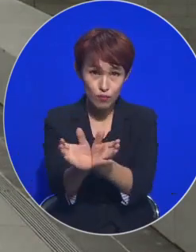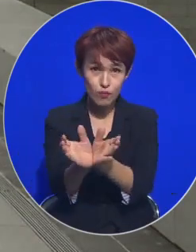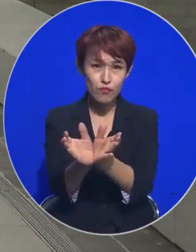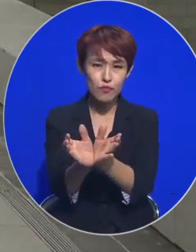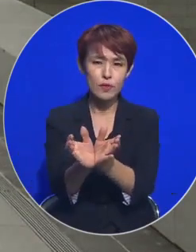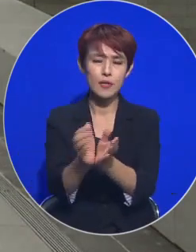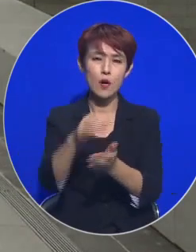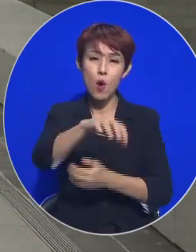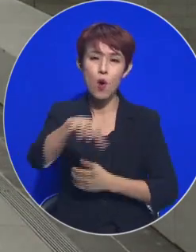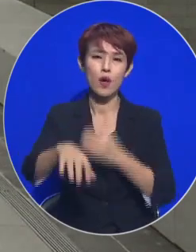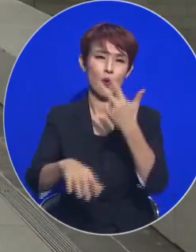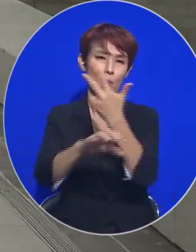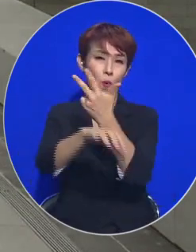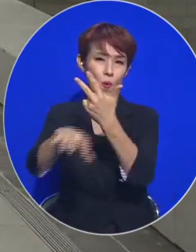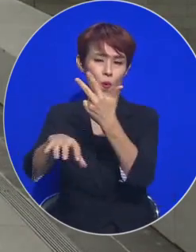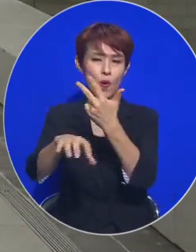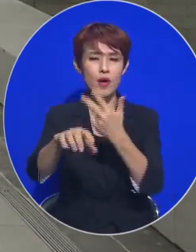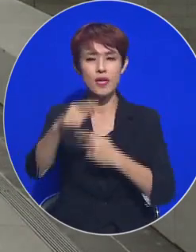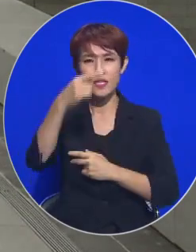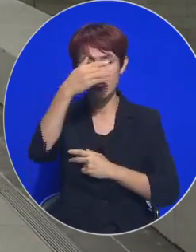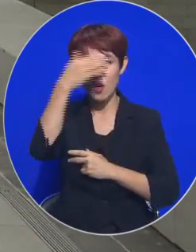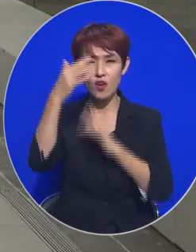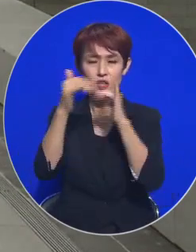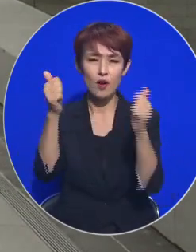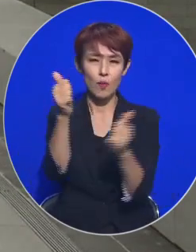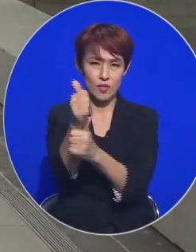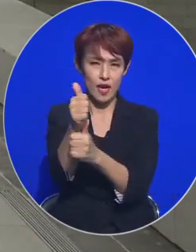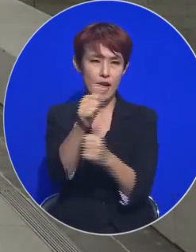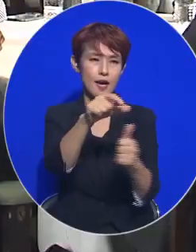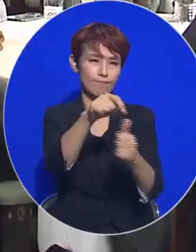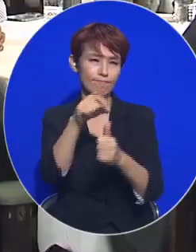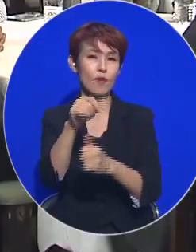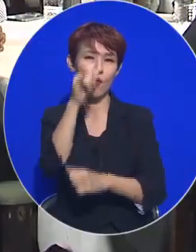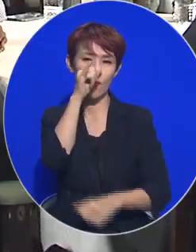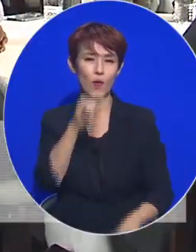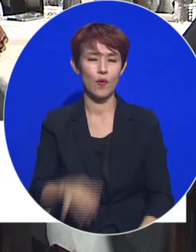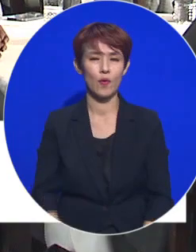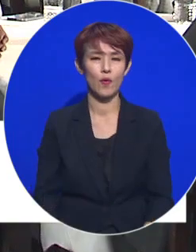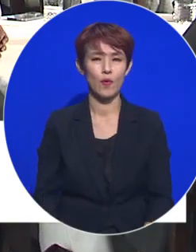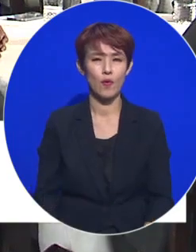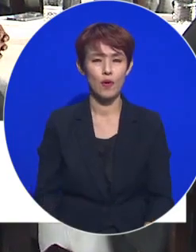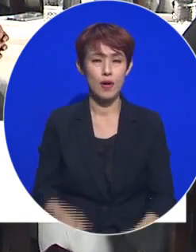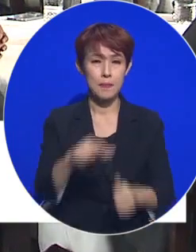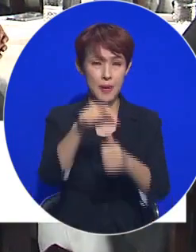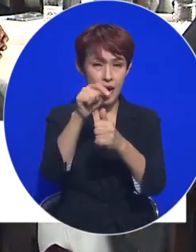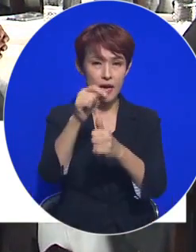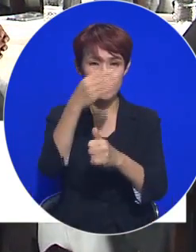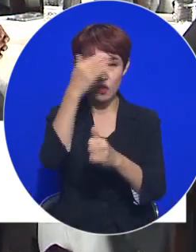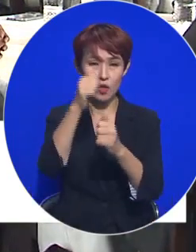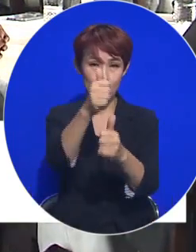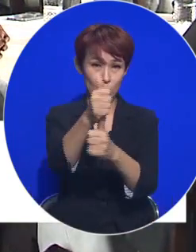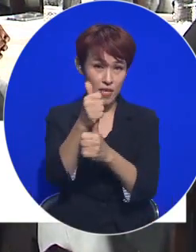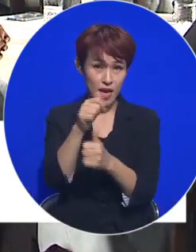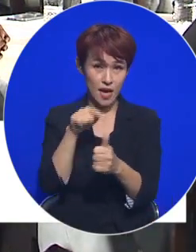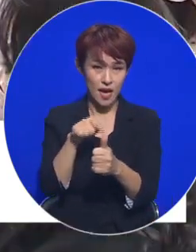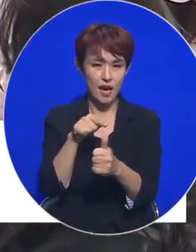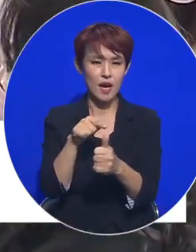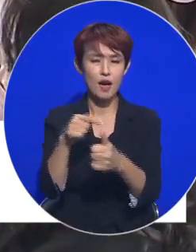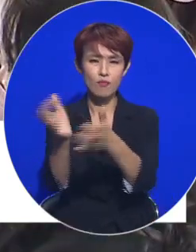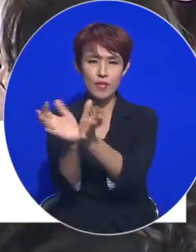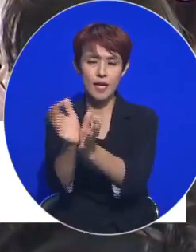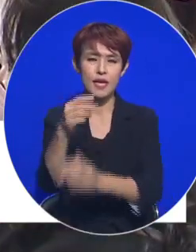부처 7곳에 청년 보좌역 공개 채용에 나선 겁니다. 앞으로 선발될 청년 보좌역은 각